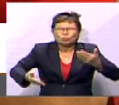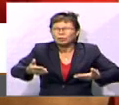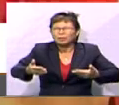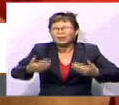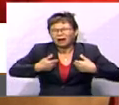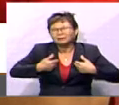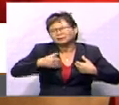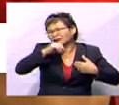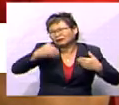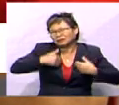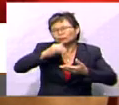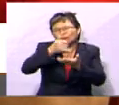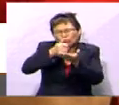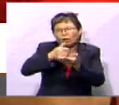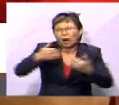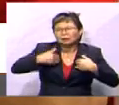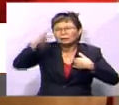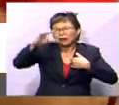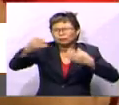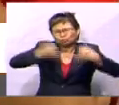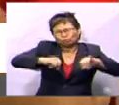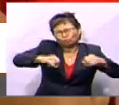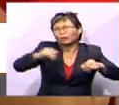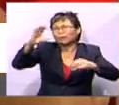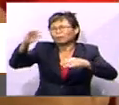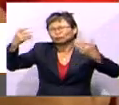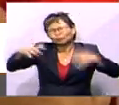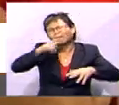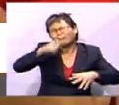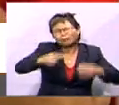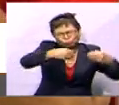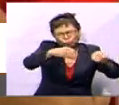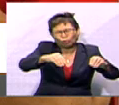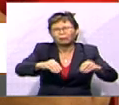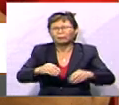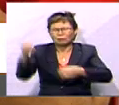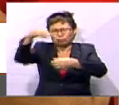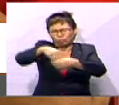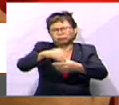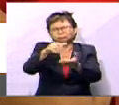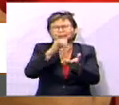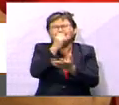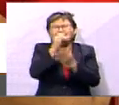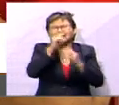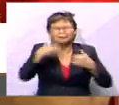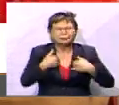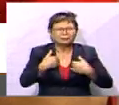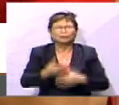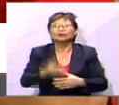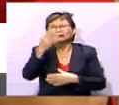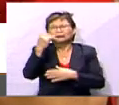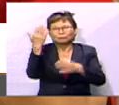tak mungkinlah ni pihak syarikat yang dah lama jual barang ni dia nak letak dadah dia ini menjejaskan bisnes